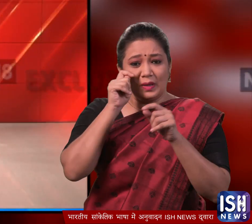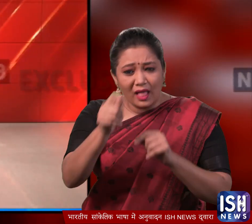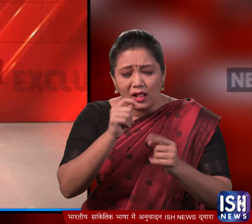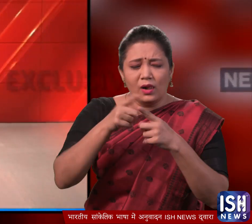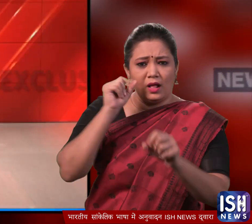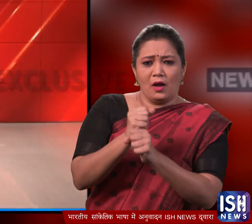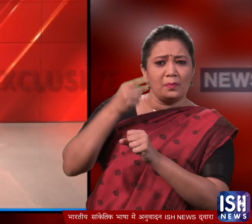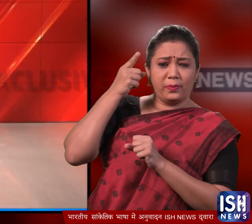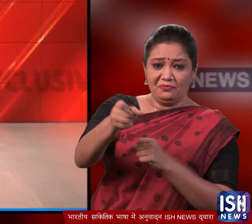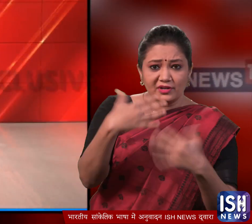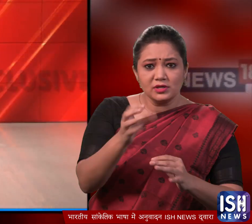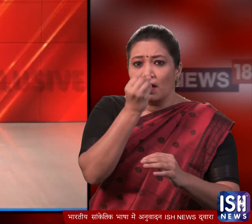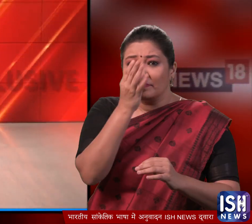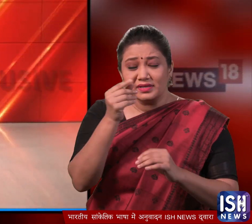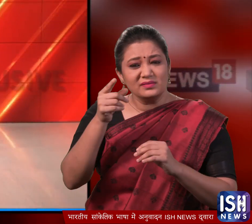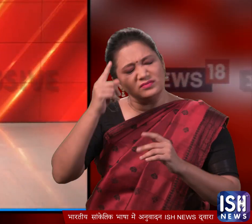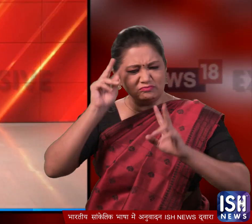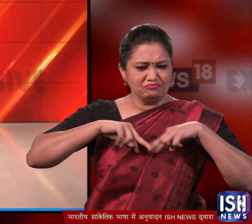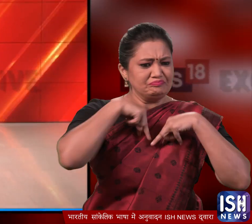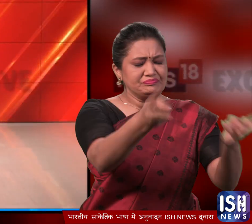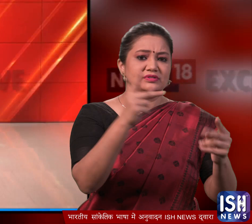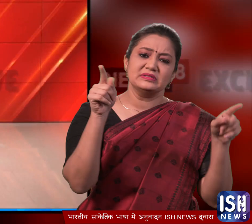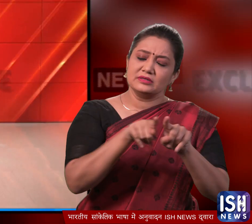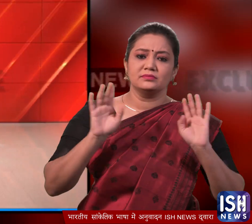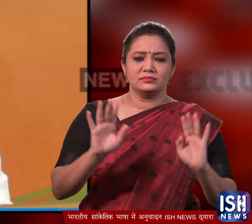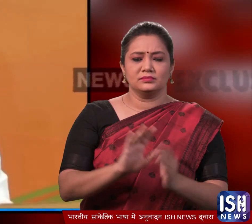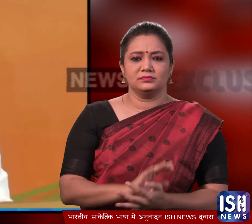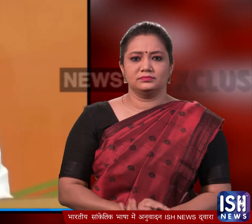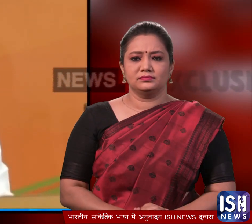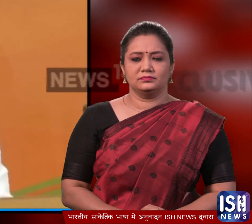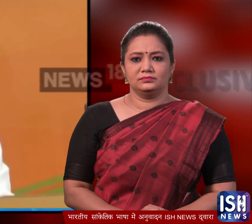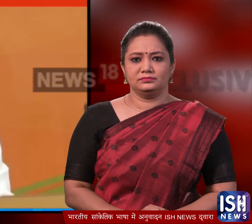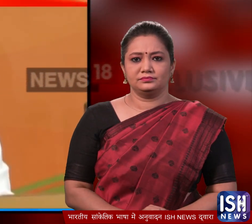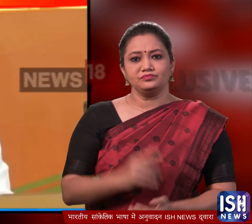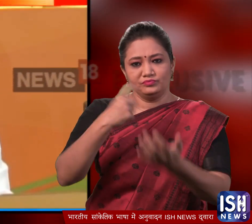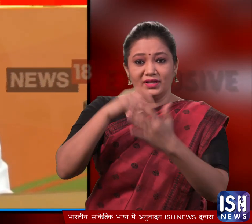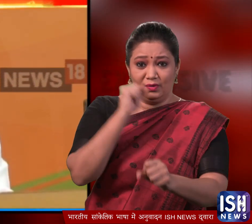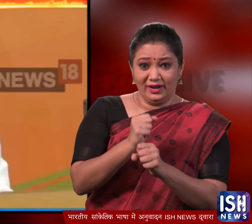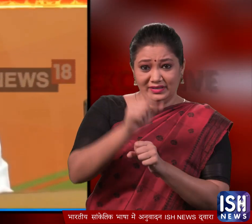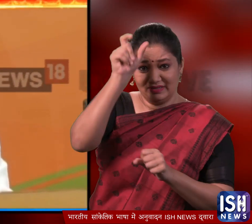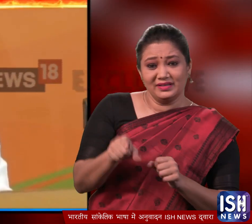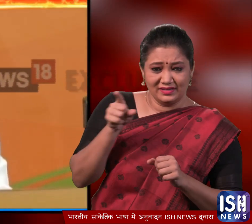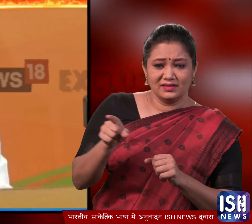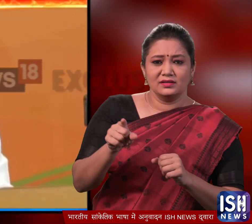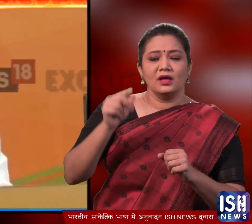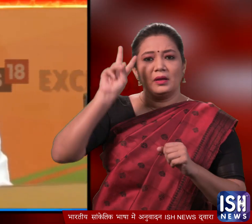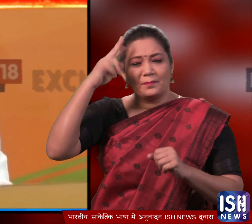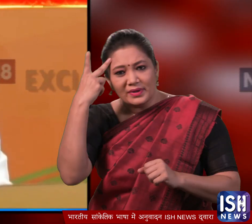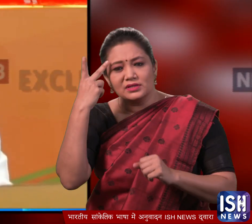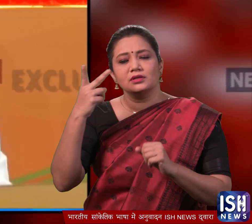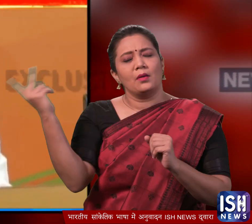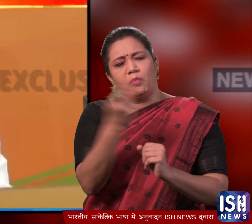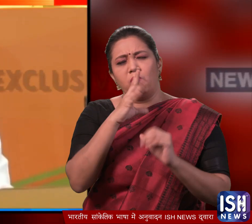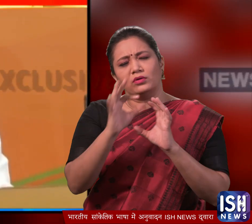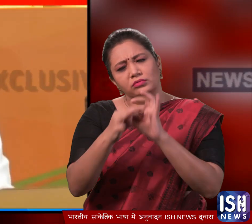पर हमला किया, तो बीजेपी ने भी बिना देर किए उन्हें जवाब दिया। राहुल गांधी जी का और भ्रम,